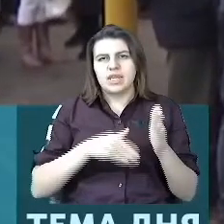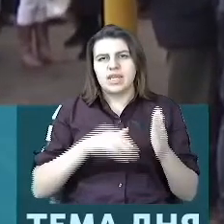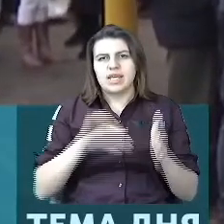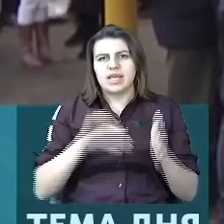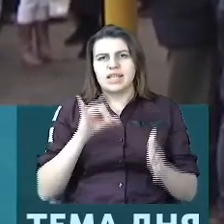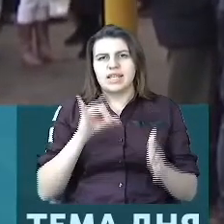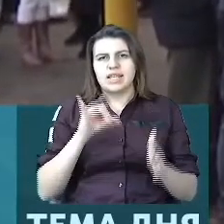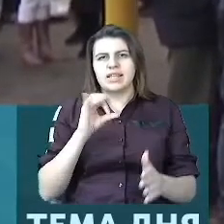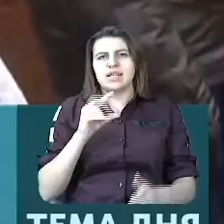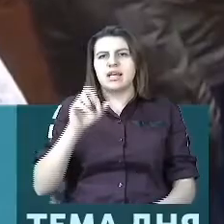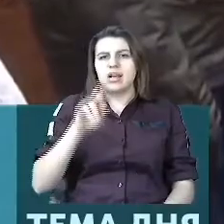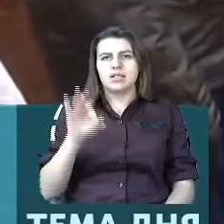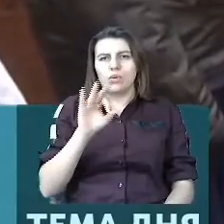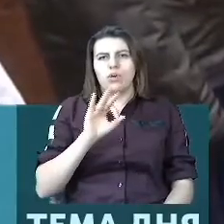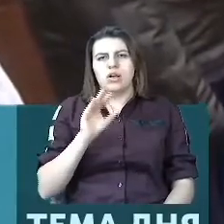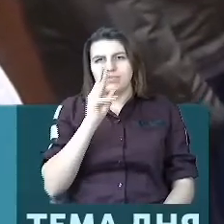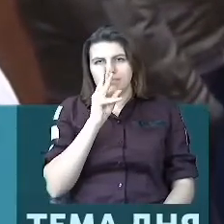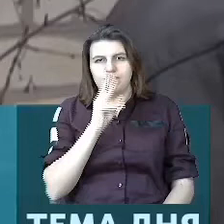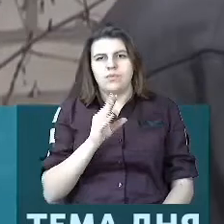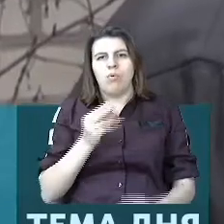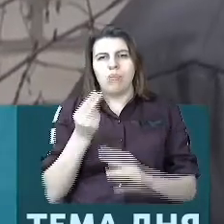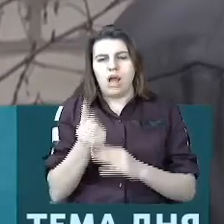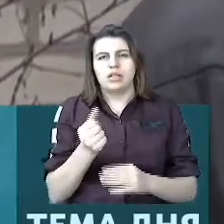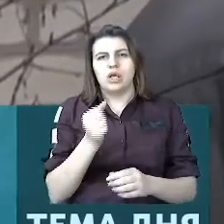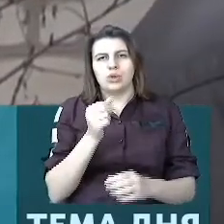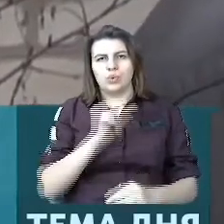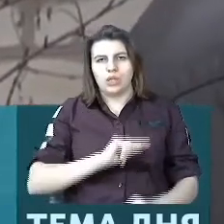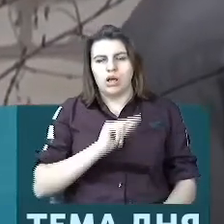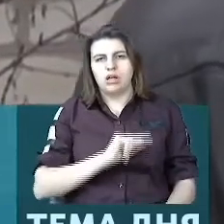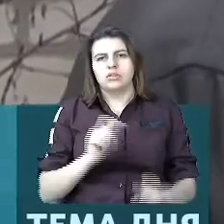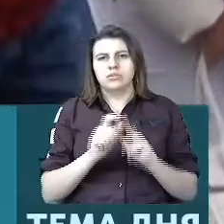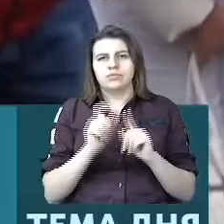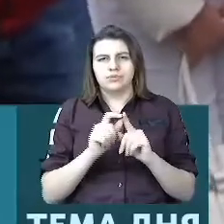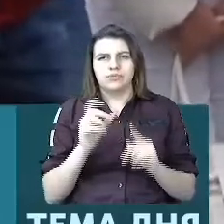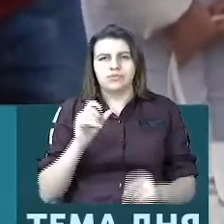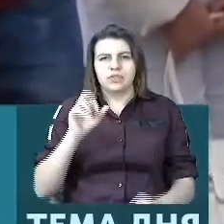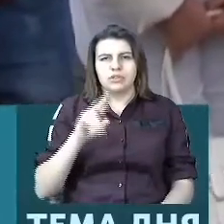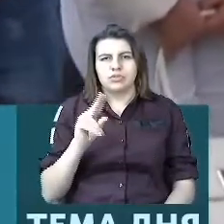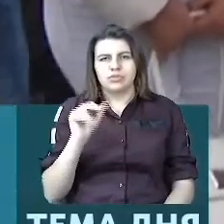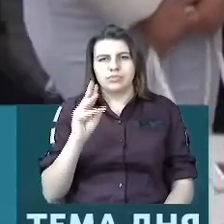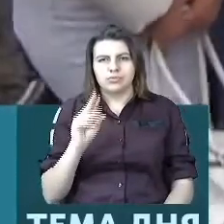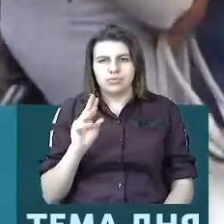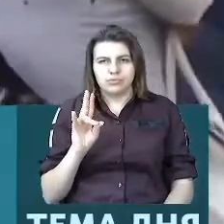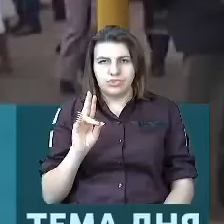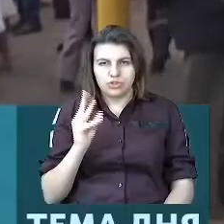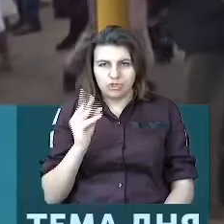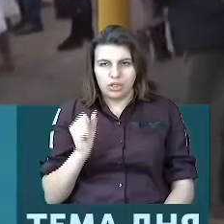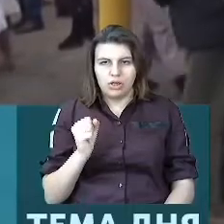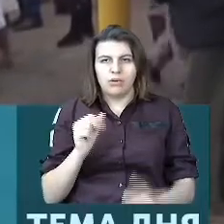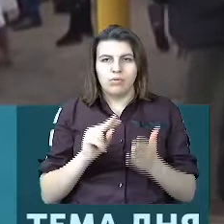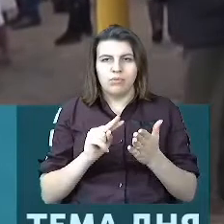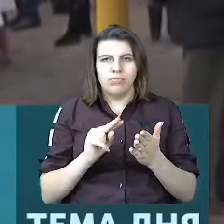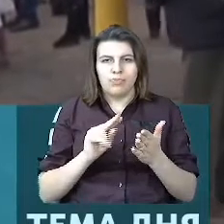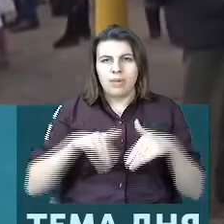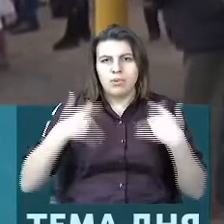труда. Вихід із цієї ситуації, за словами Валерія Черниша, члени профспілок Луганщини пропонують такий. Ми, во-первых, настаиваем